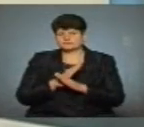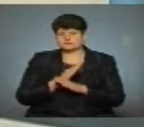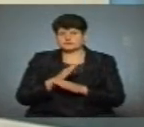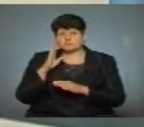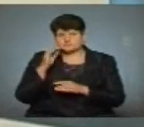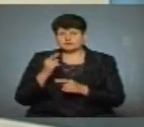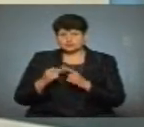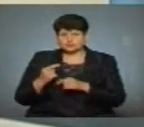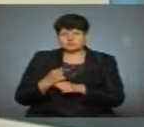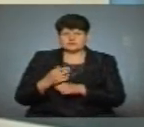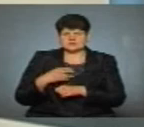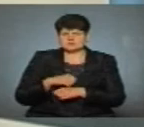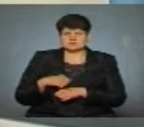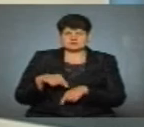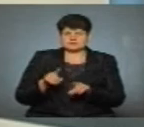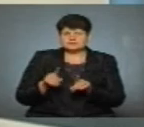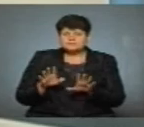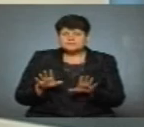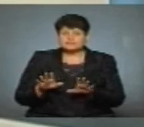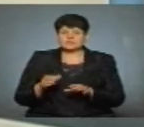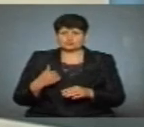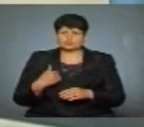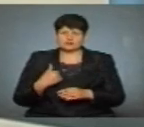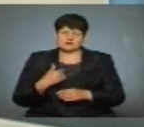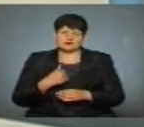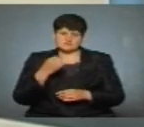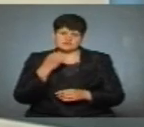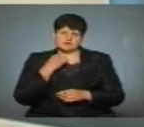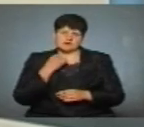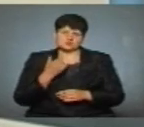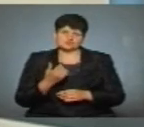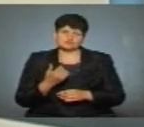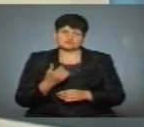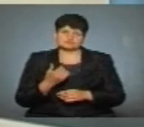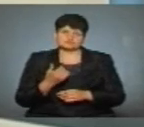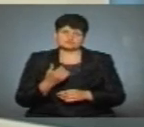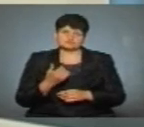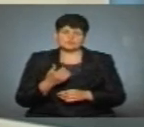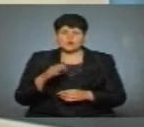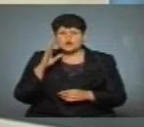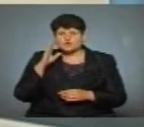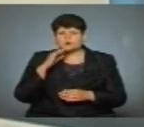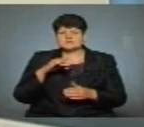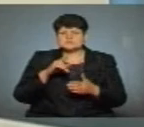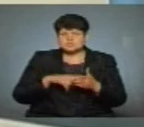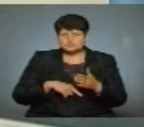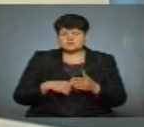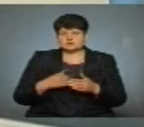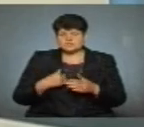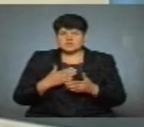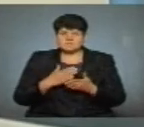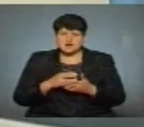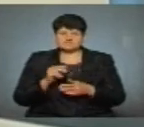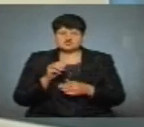роби свою роботу. Тому я завдячую, власне, хлопцям за довіру. Я мав